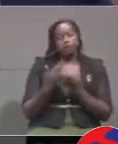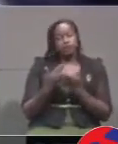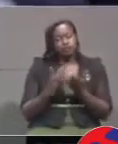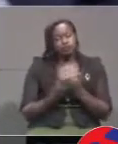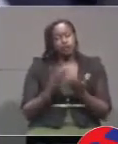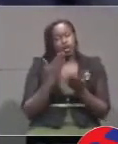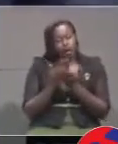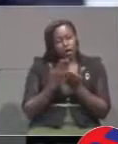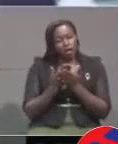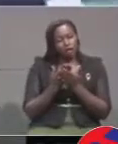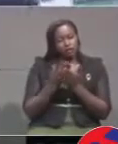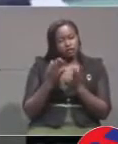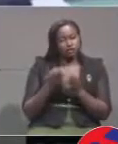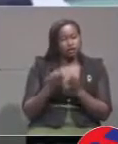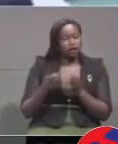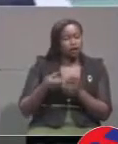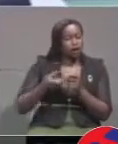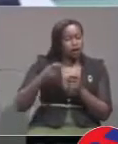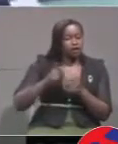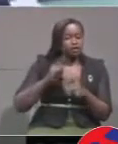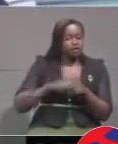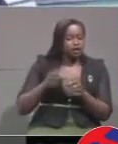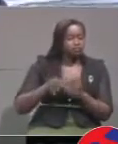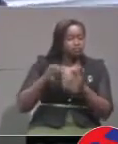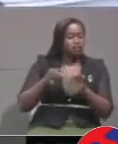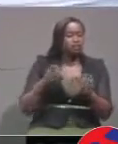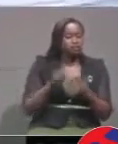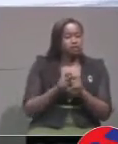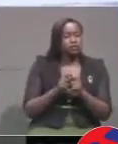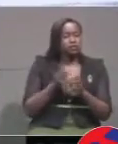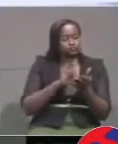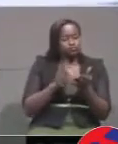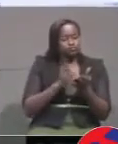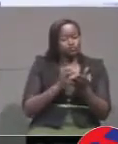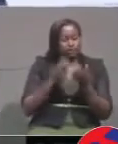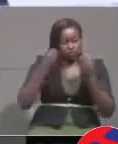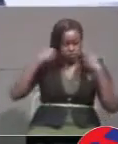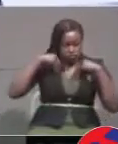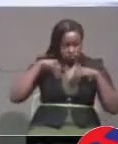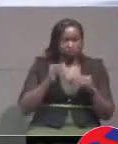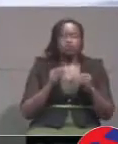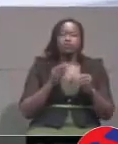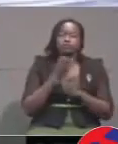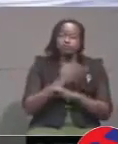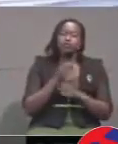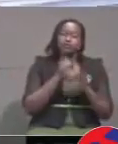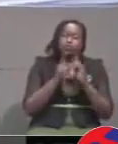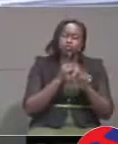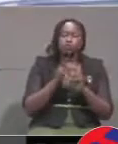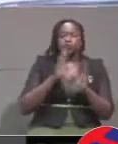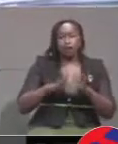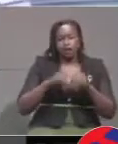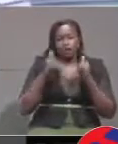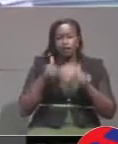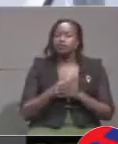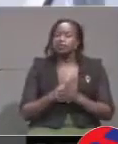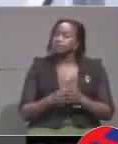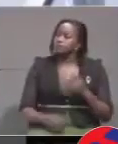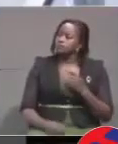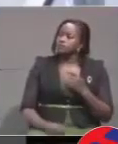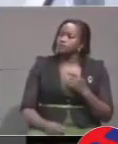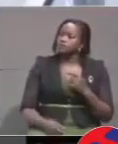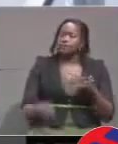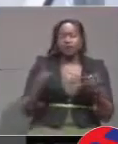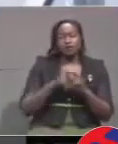awe bugoro bya. Sorry twajikola koko. Wa UPDF naja kumacha. Wantinda. Yali ntinda. Ya. Jukira